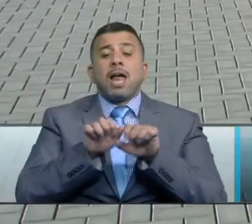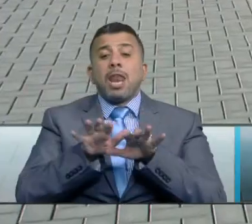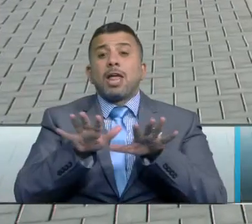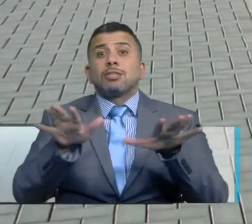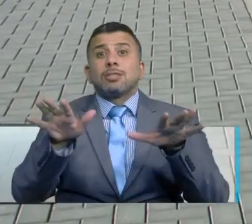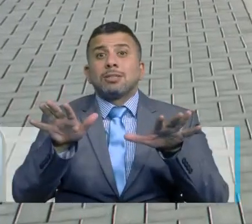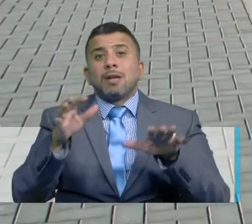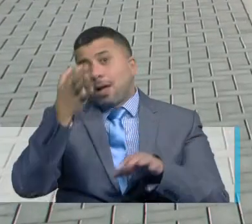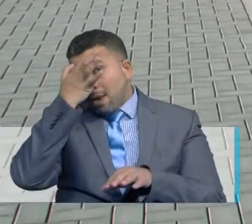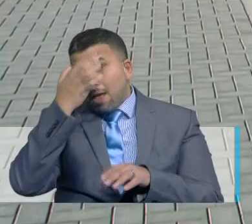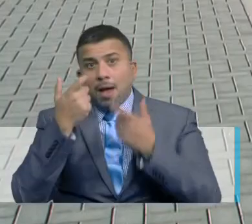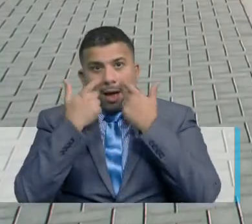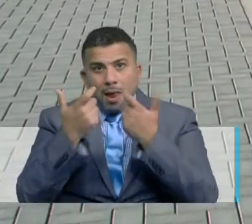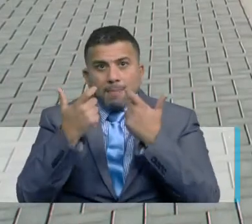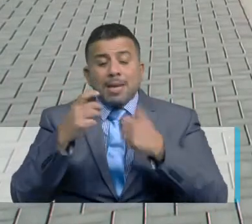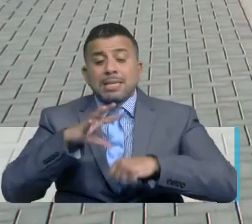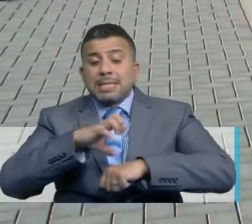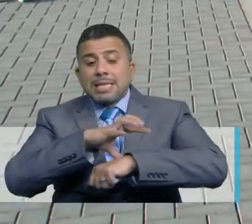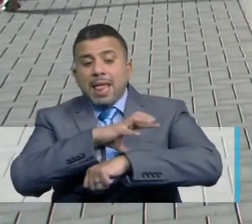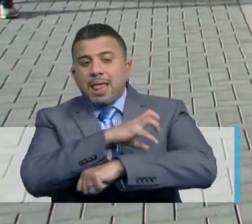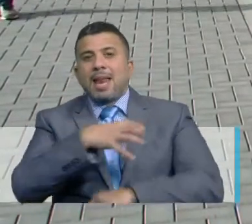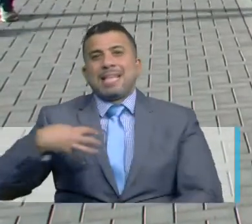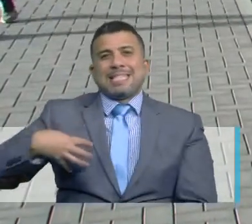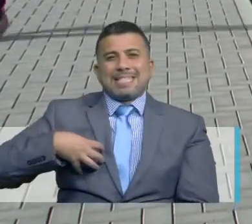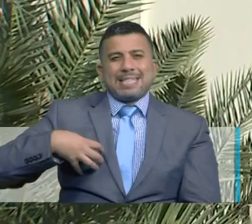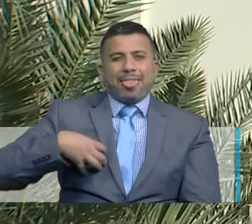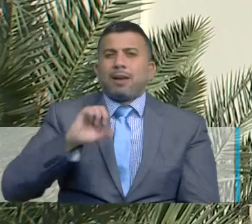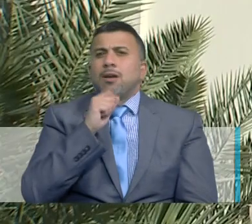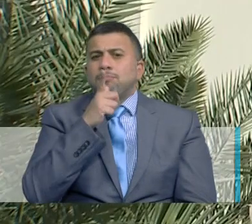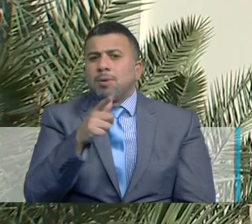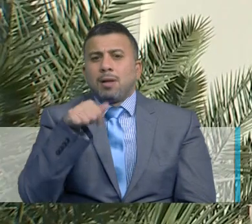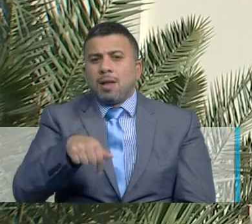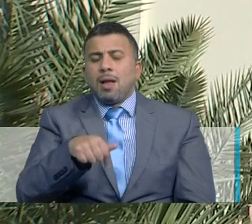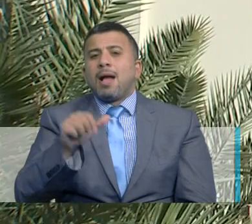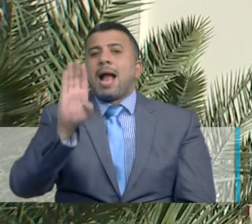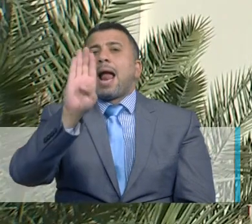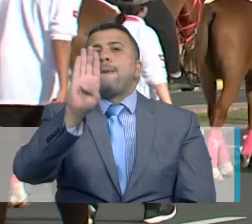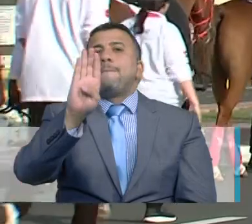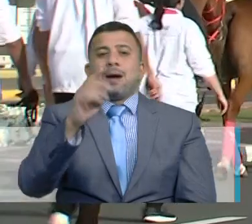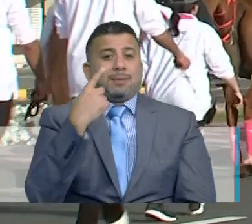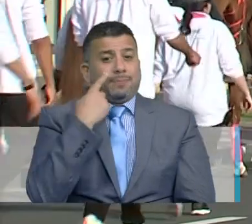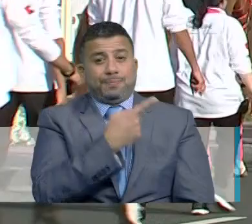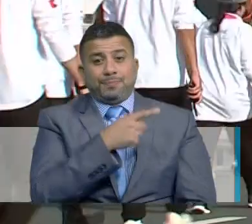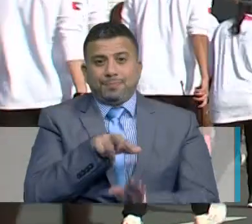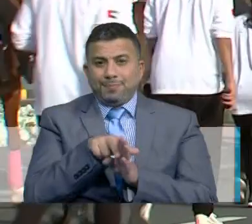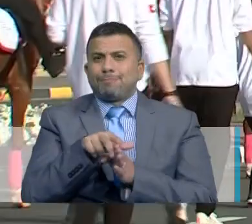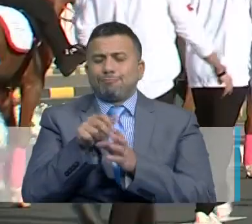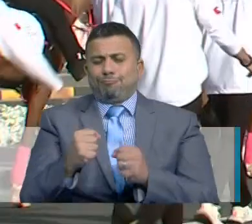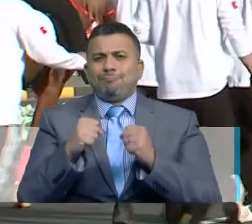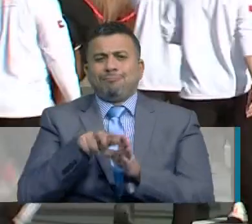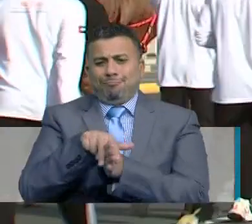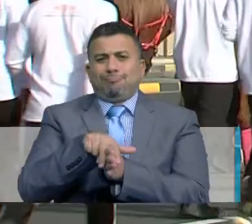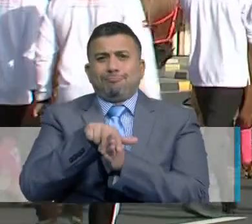الثقافة حول سرطان الثدي. فهنا ومن أمام واجهة كلباء المائية انطلقت مسيرة القافلة